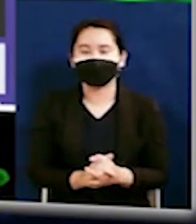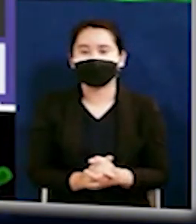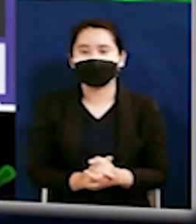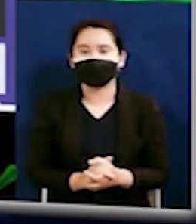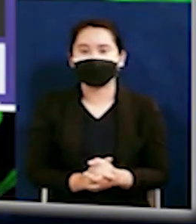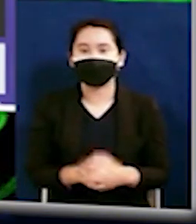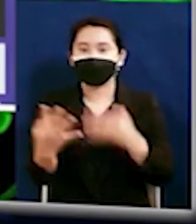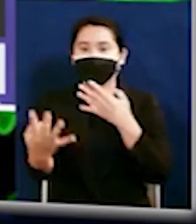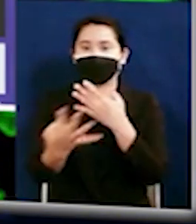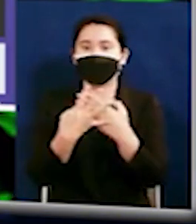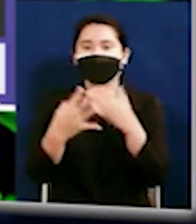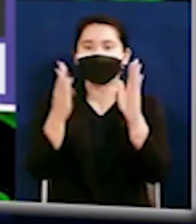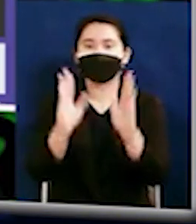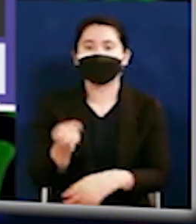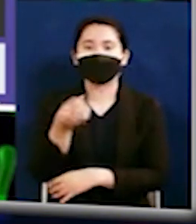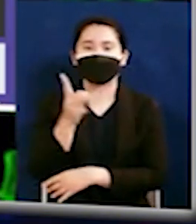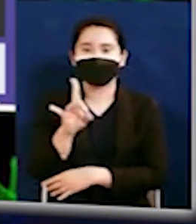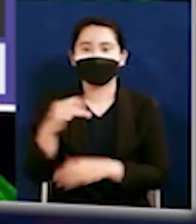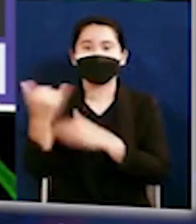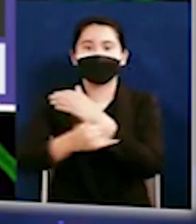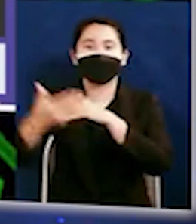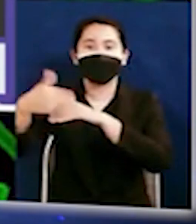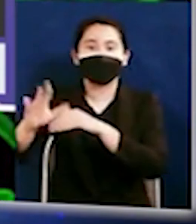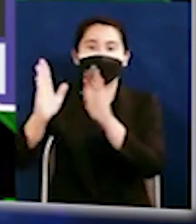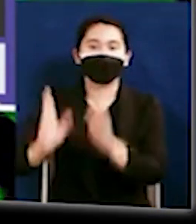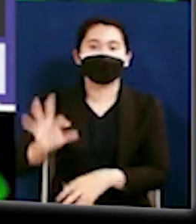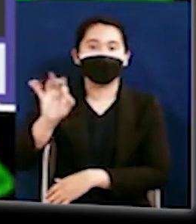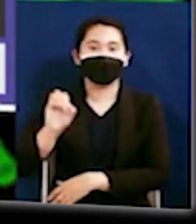34,436 อาการหนัก